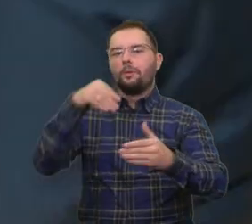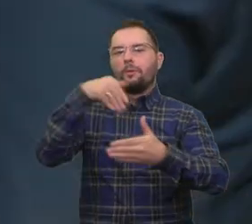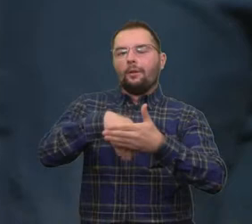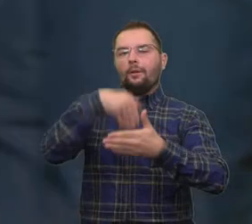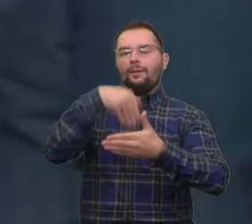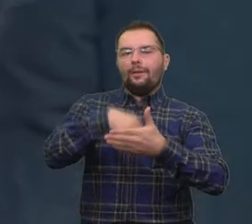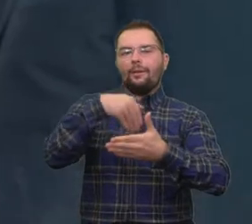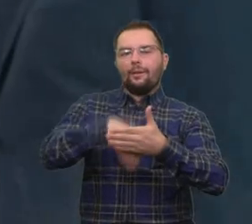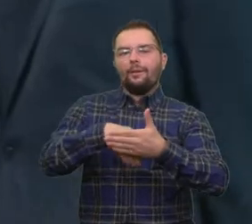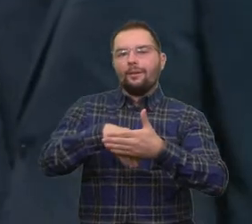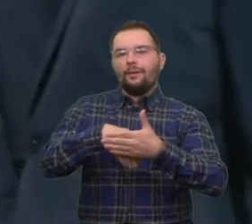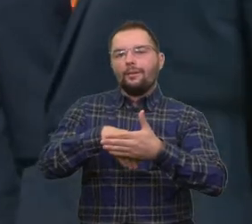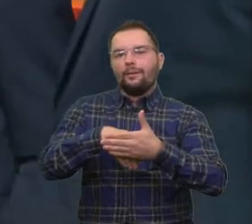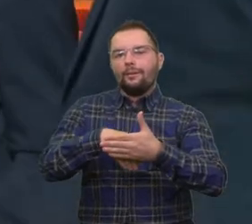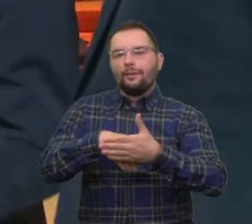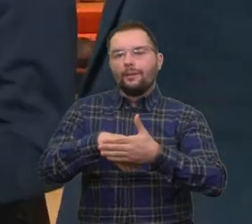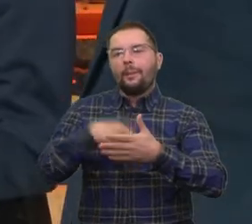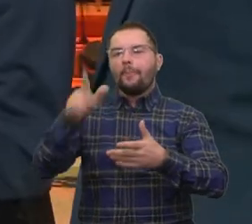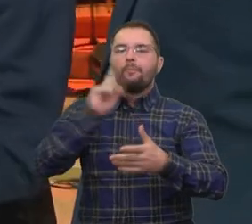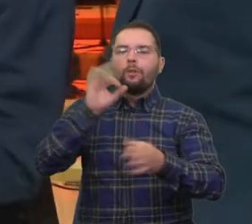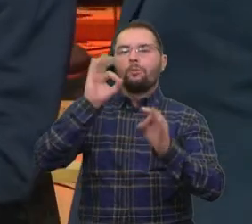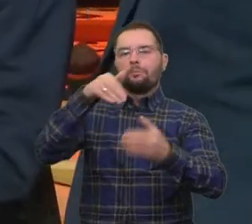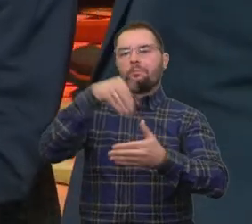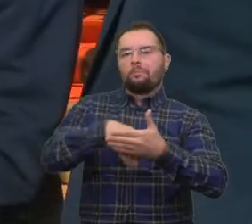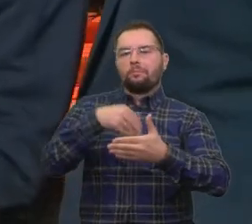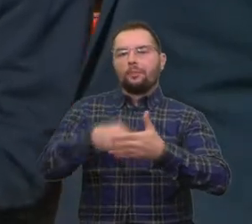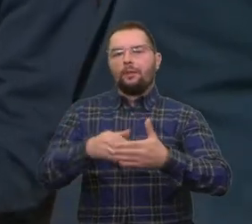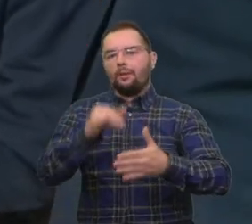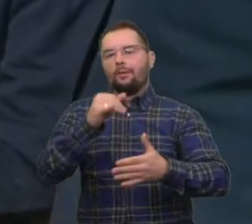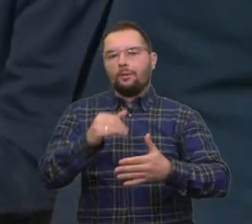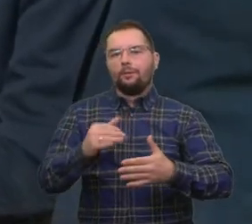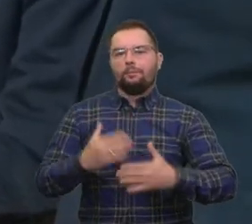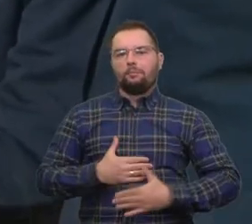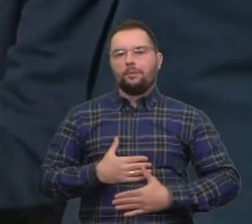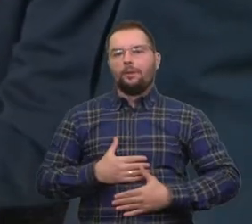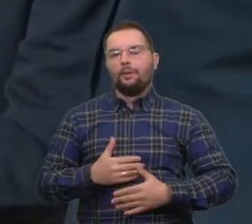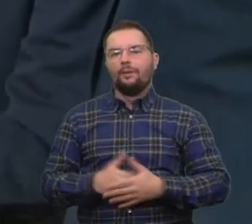jest arystokracja, to prawdziwi arystokraci.